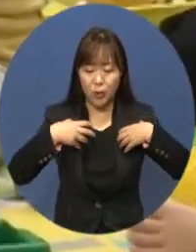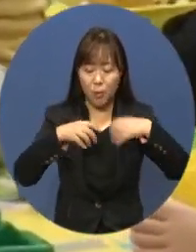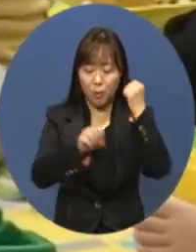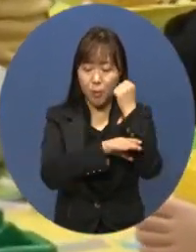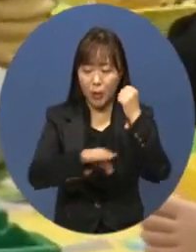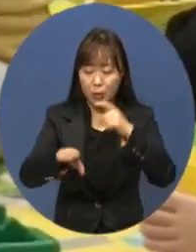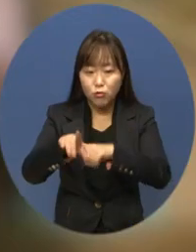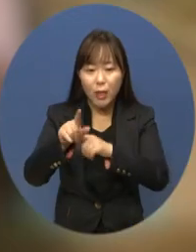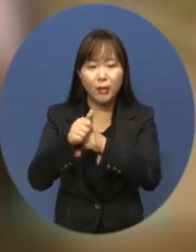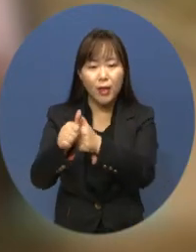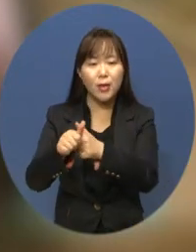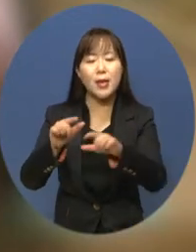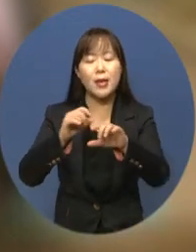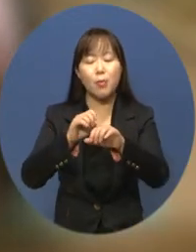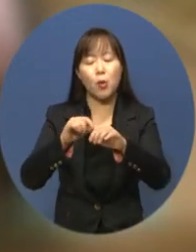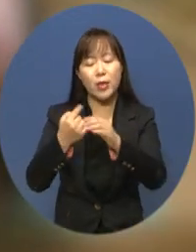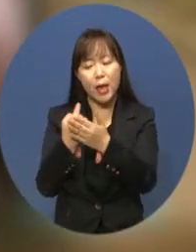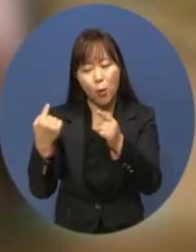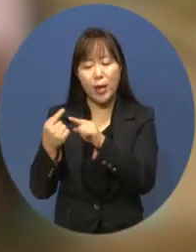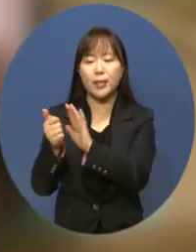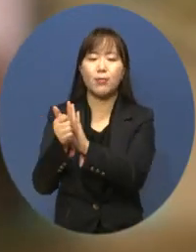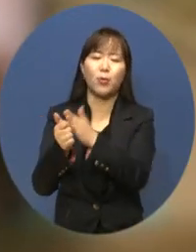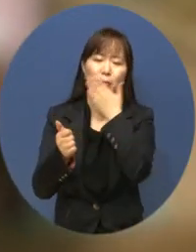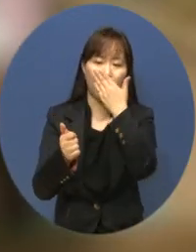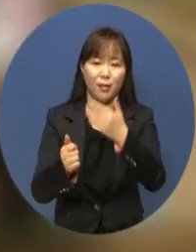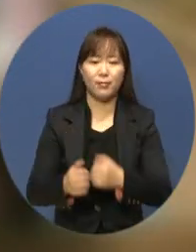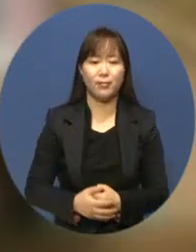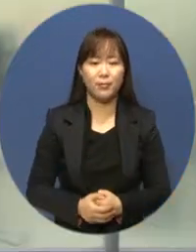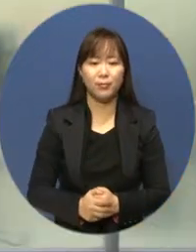기준을 통해 예외적 지원을 받을 수 있습니다.